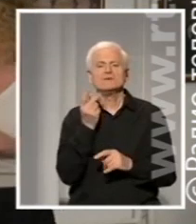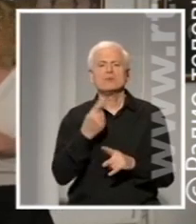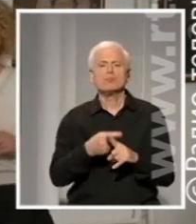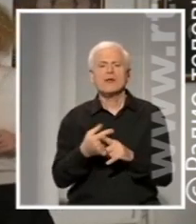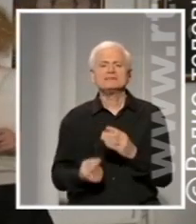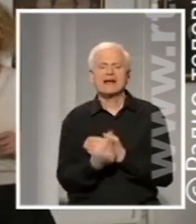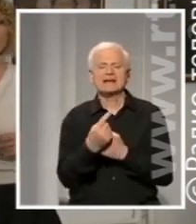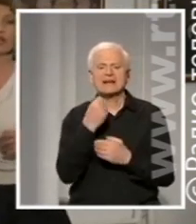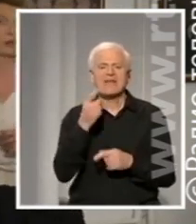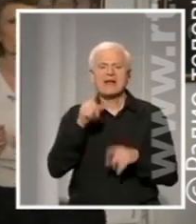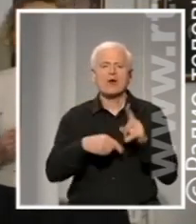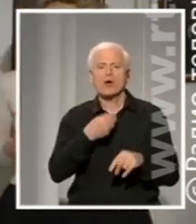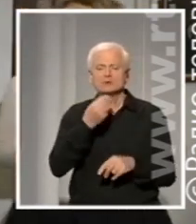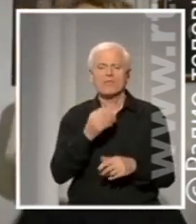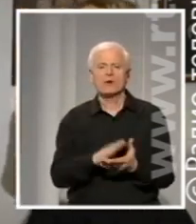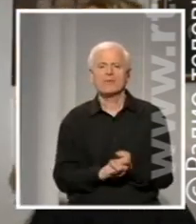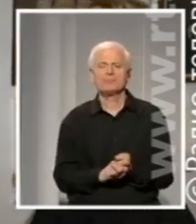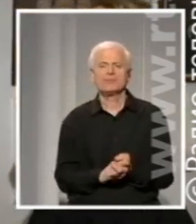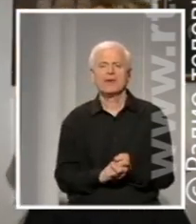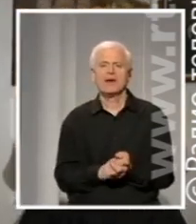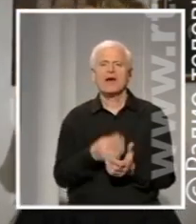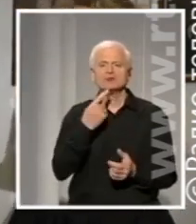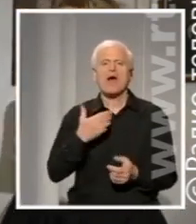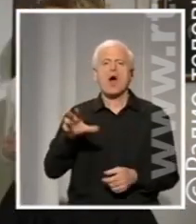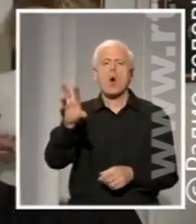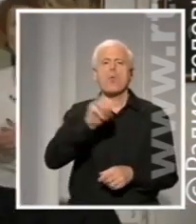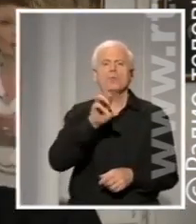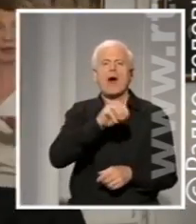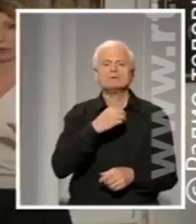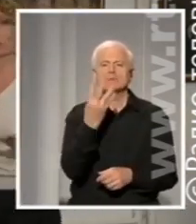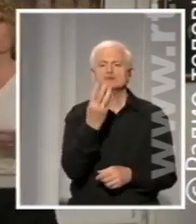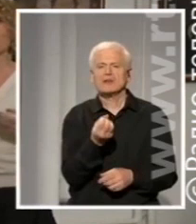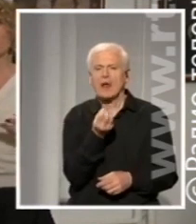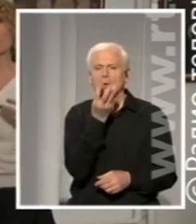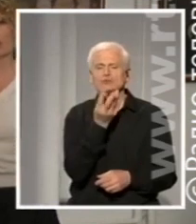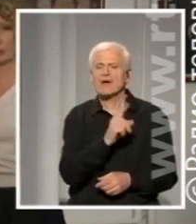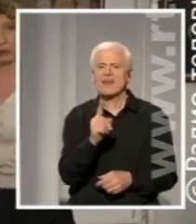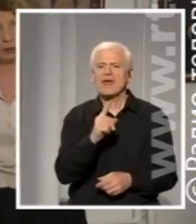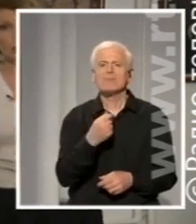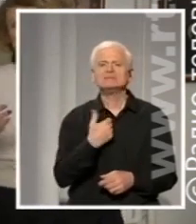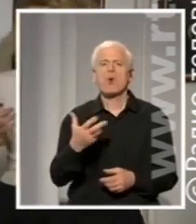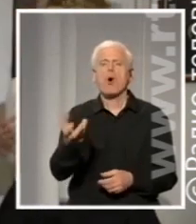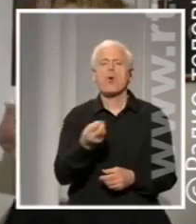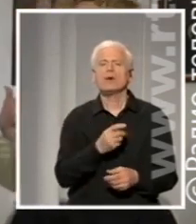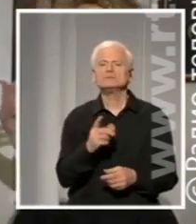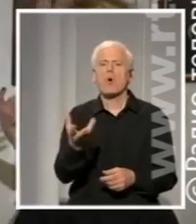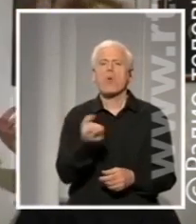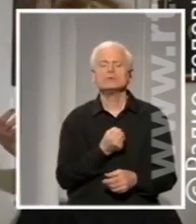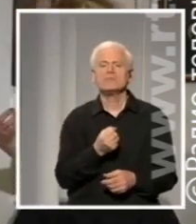desiti kada neko izgovara pa kažemo ubrao sam 4 ruže. Ne, nismo ubrali 4 ruže, ubrali